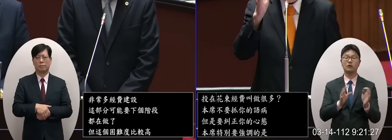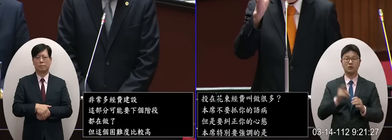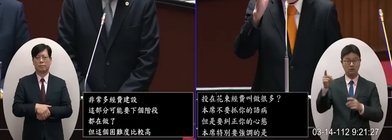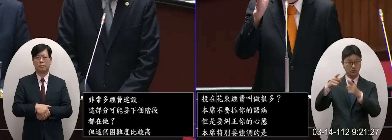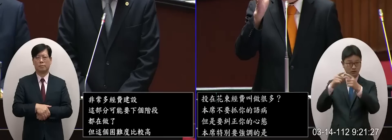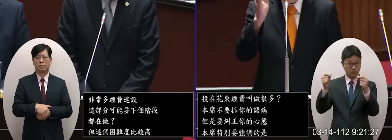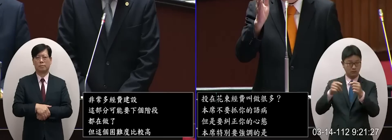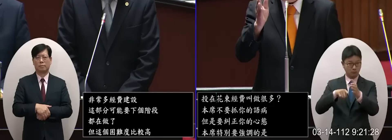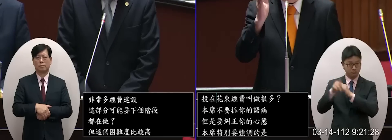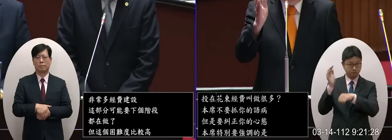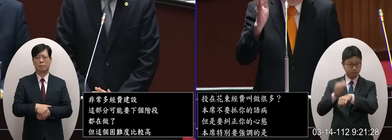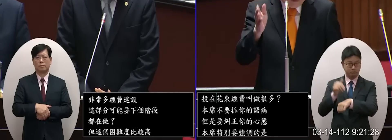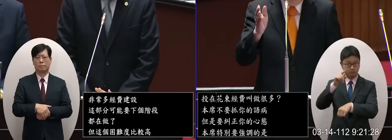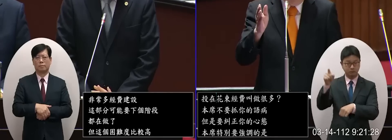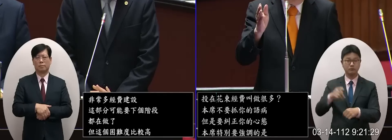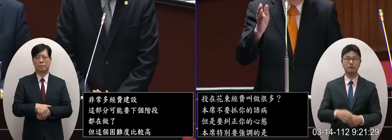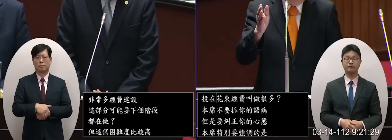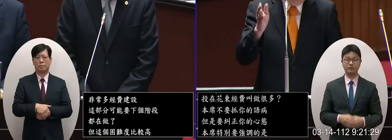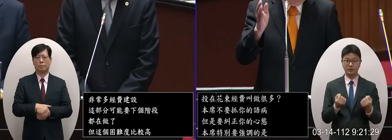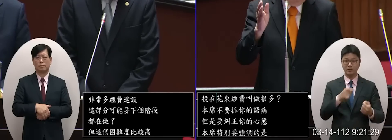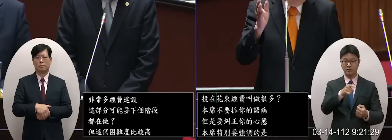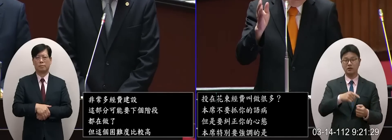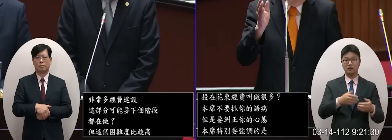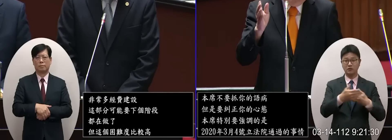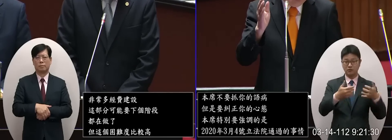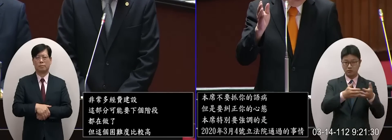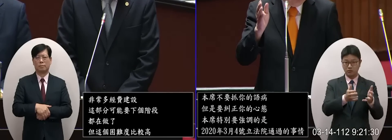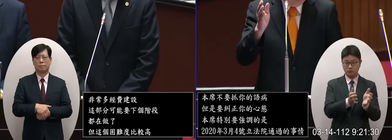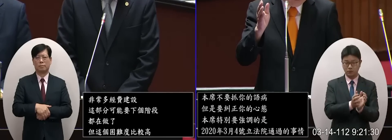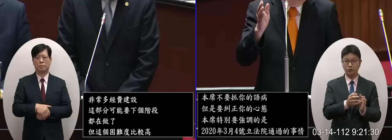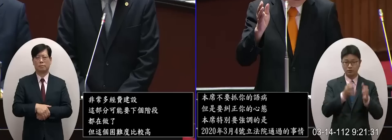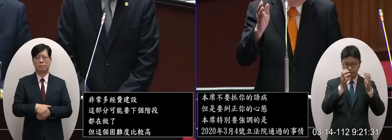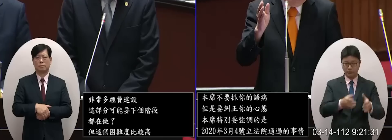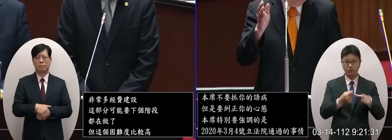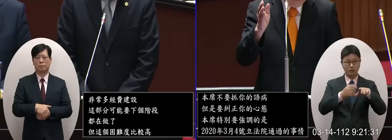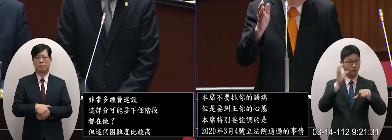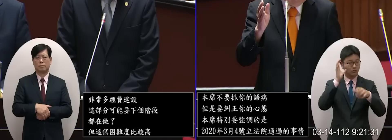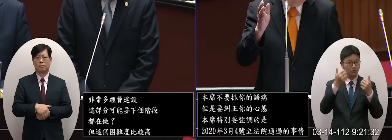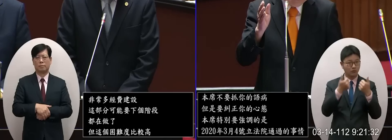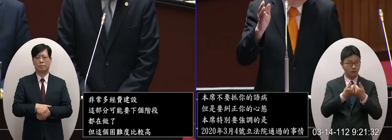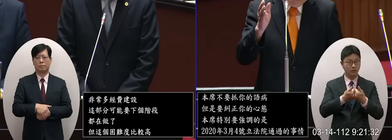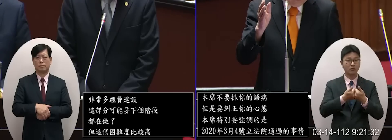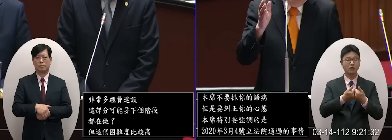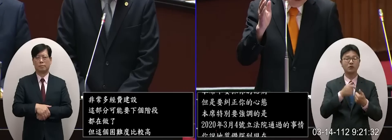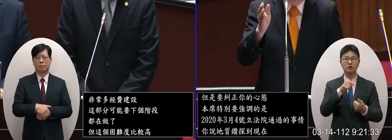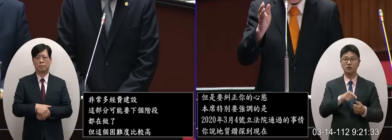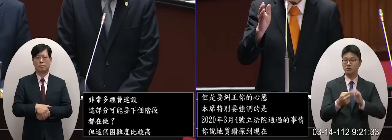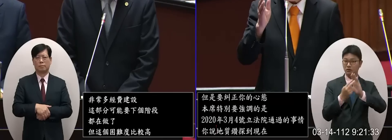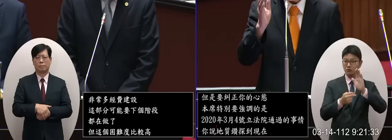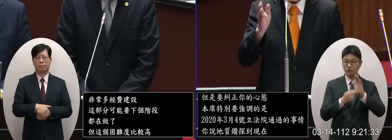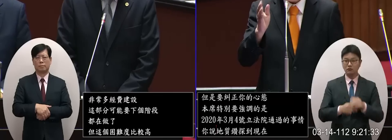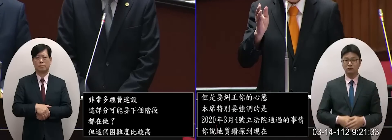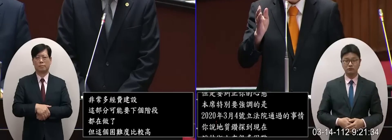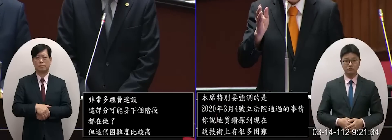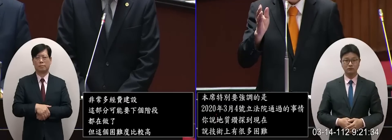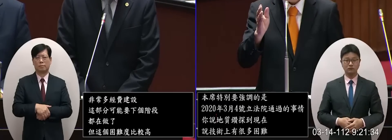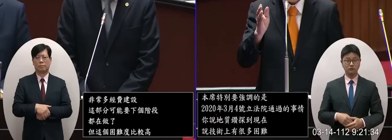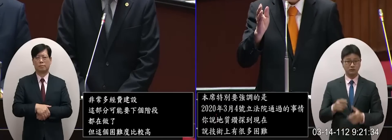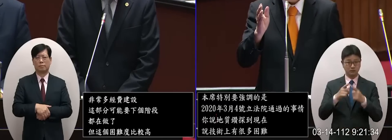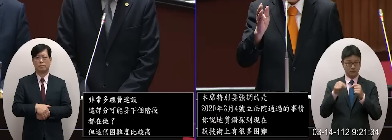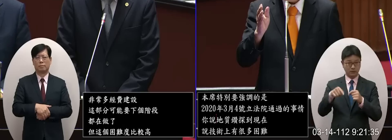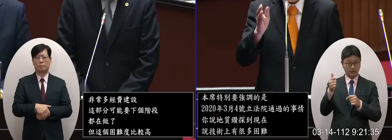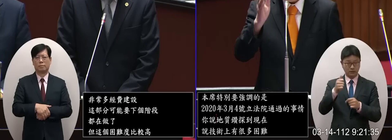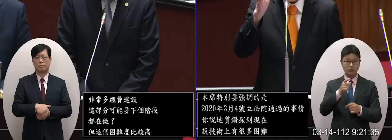家在贵部所办的这个公听会上面。曹昌俊宏先生讲得很清